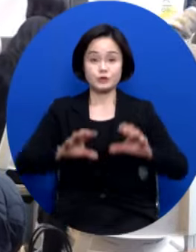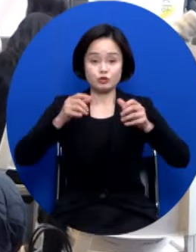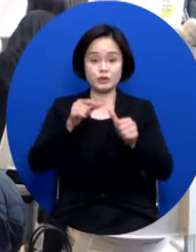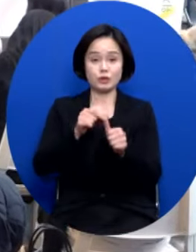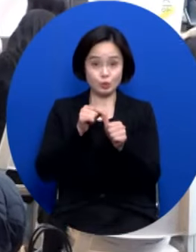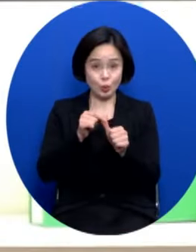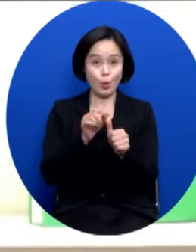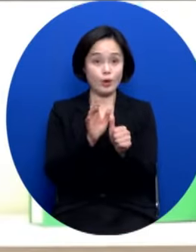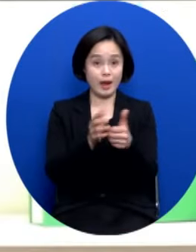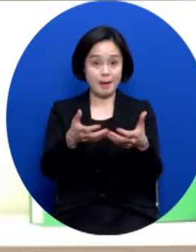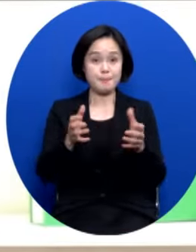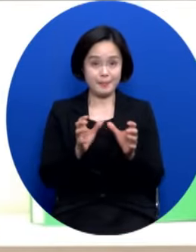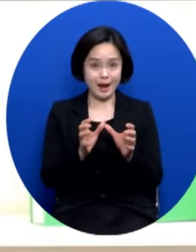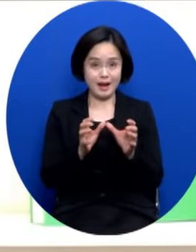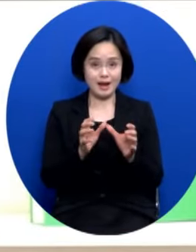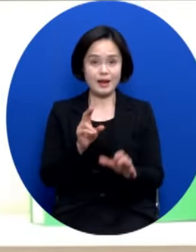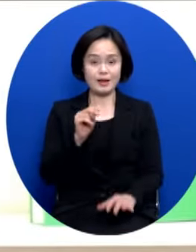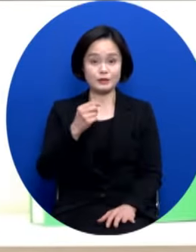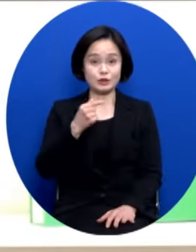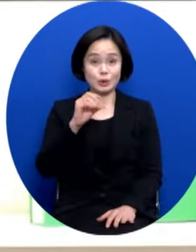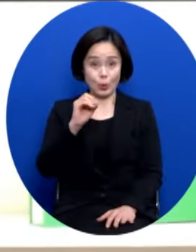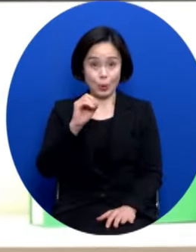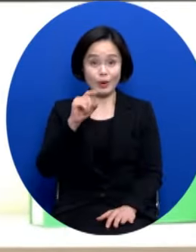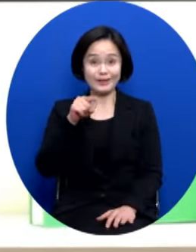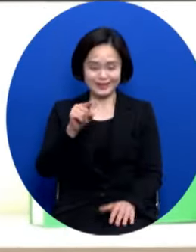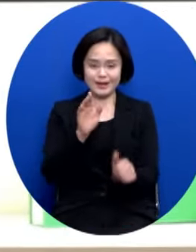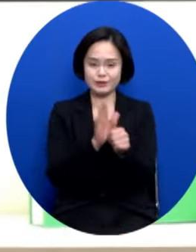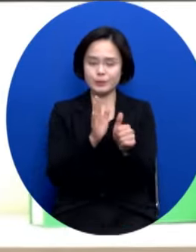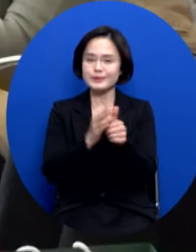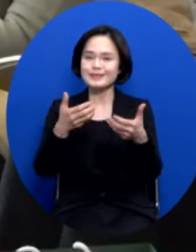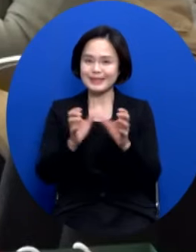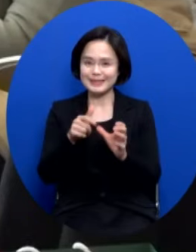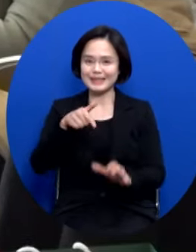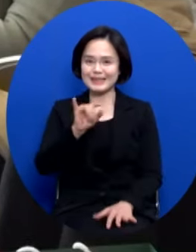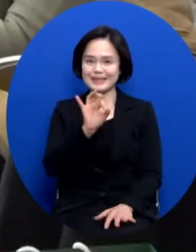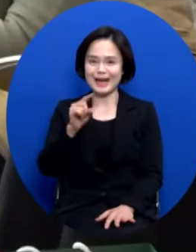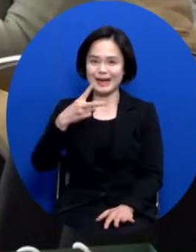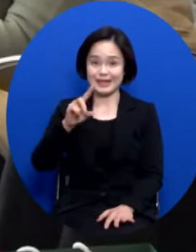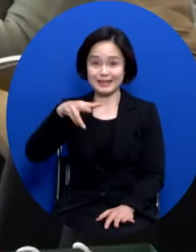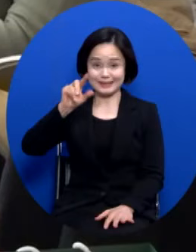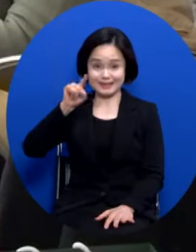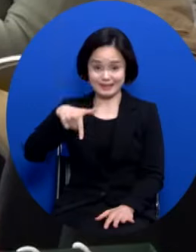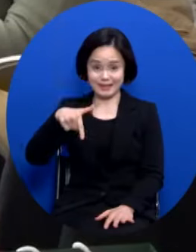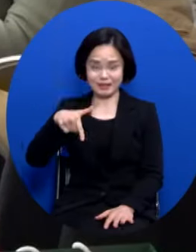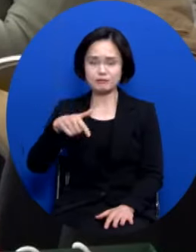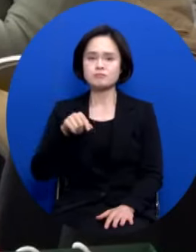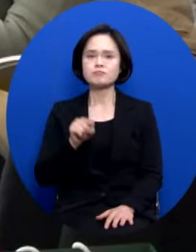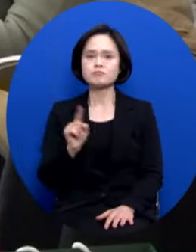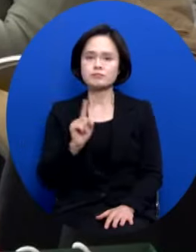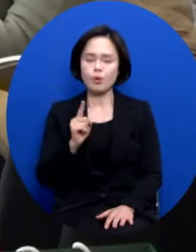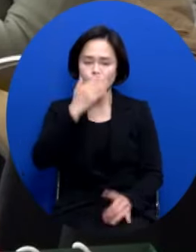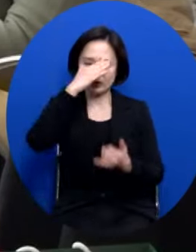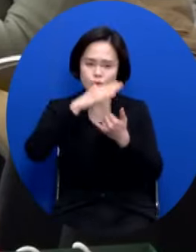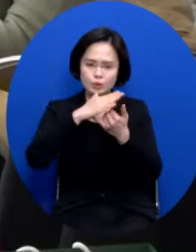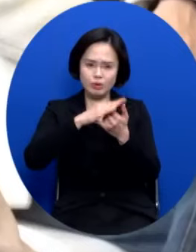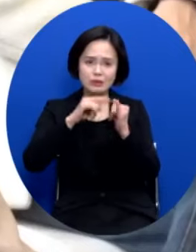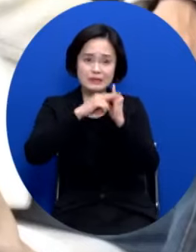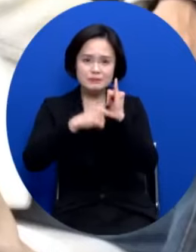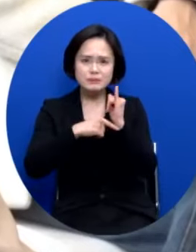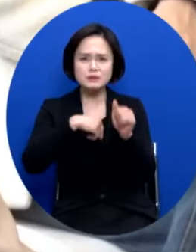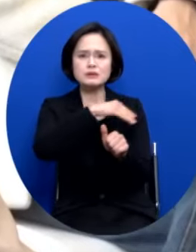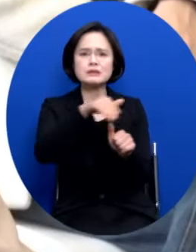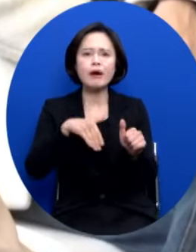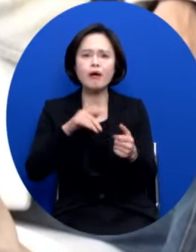국제구호개발 NGO 희망친구 기아대책이 국내 위기 임신 청소년에 대한 사회적 인식을 확대하고 관련